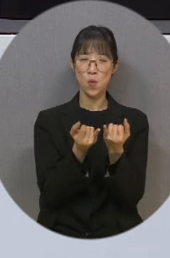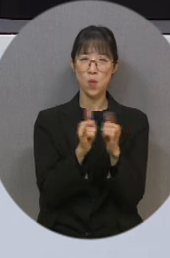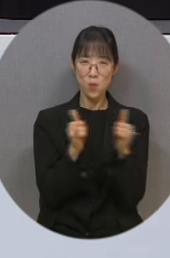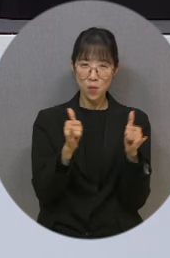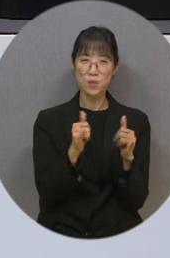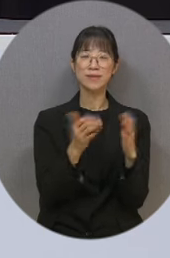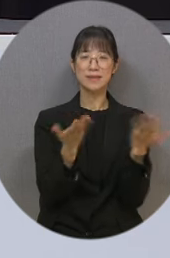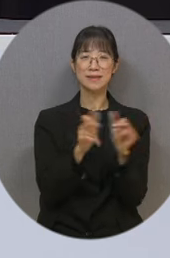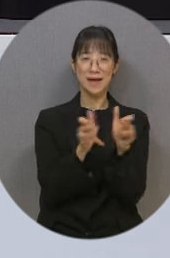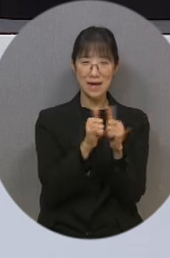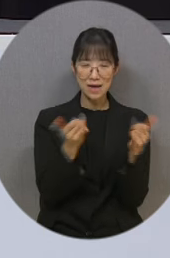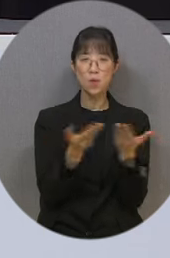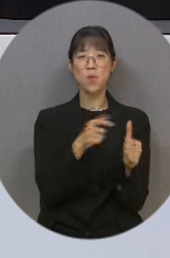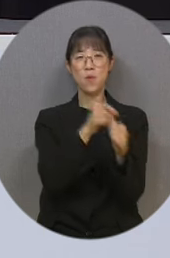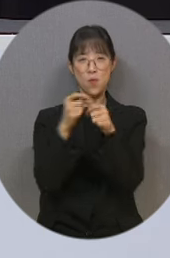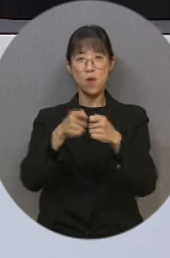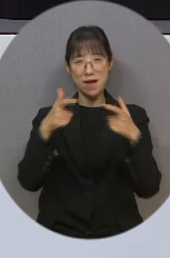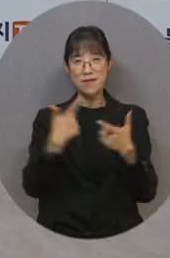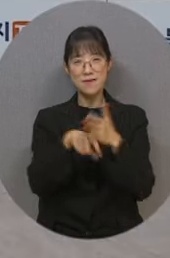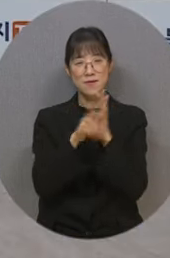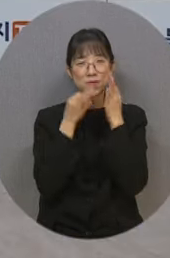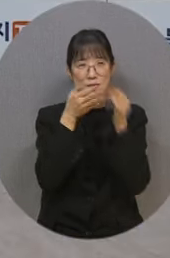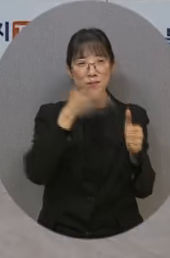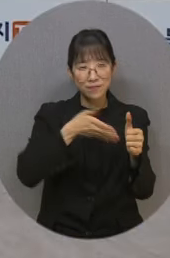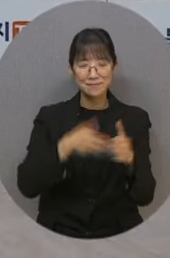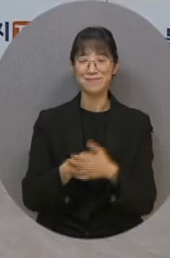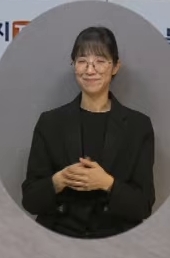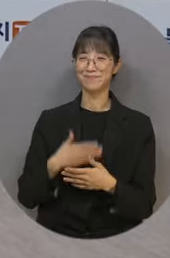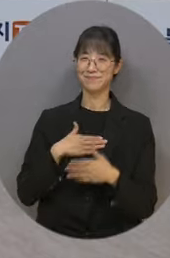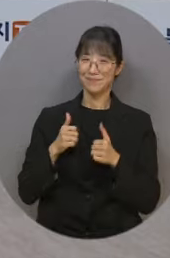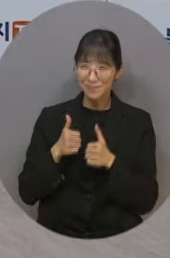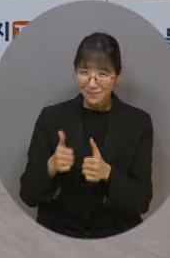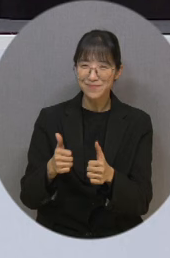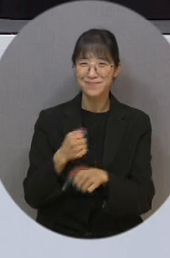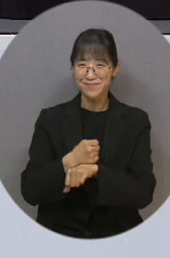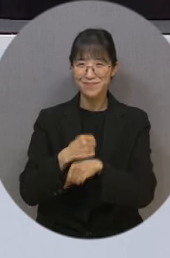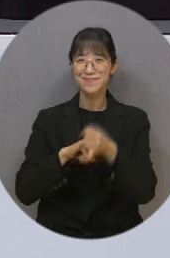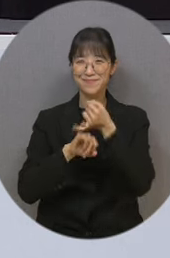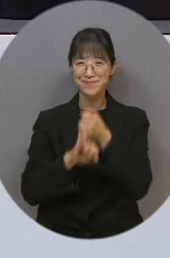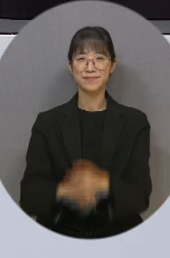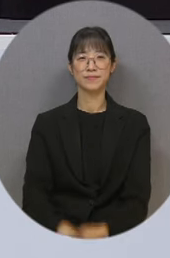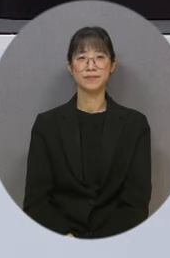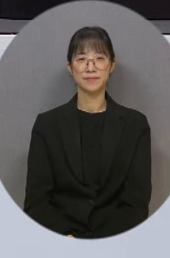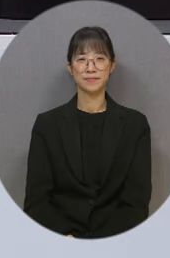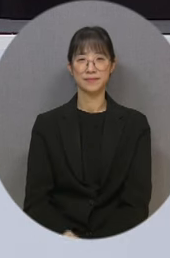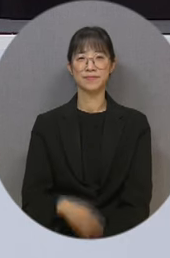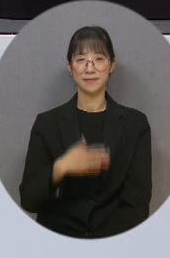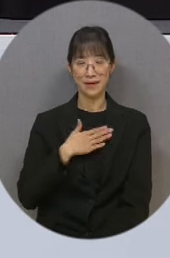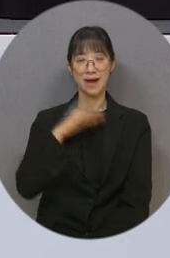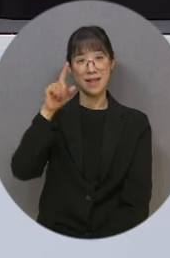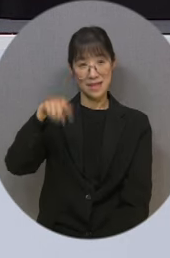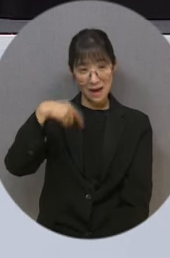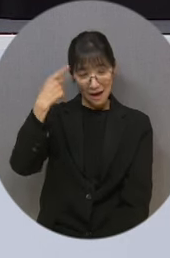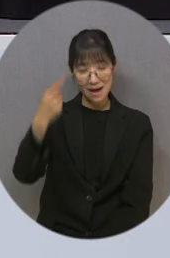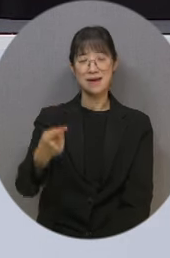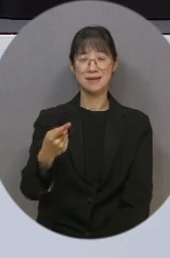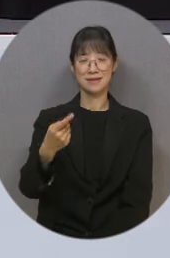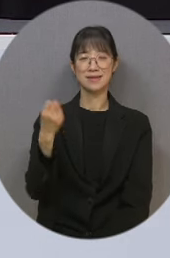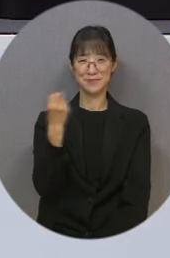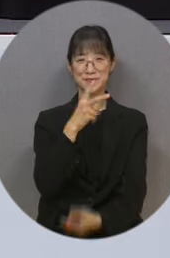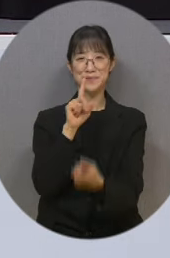위해 힘써 주시길 당부합니다 열심히 하겠습니다 예네 저는 다음 2 시간